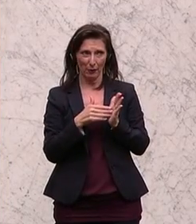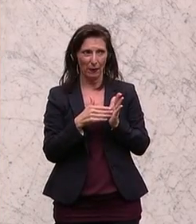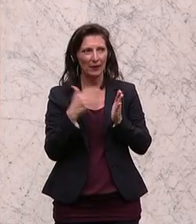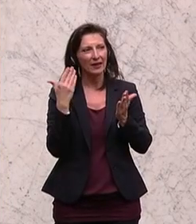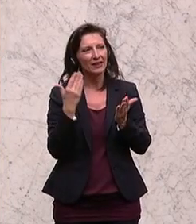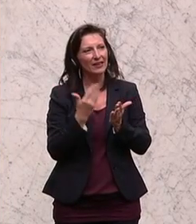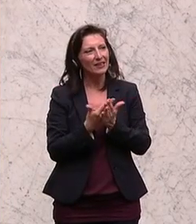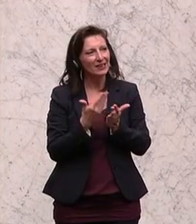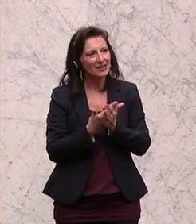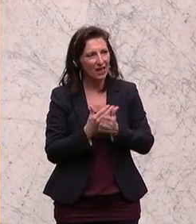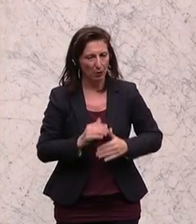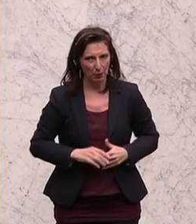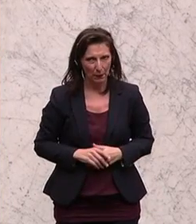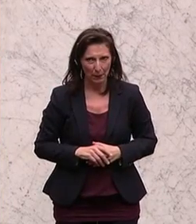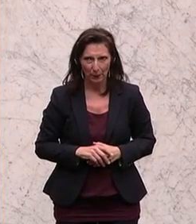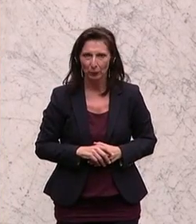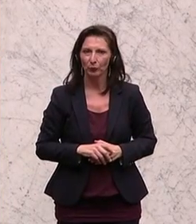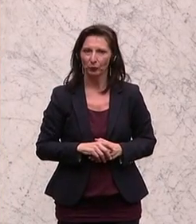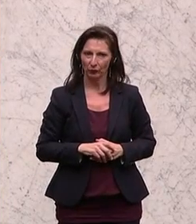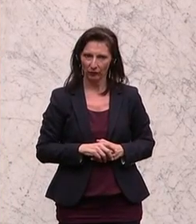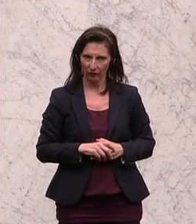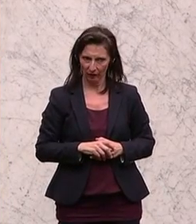daher nicht von